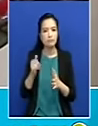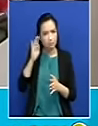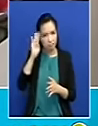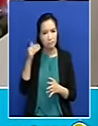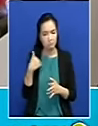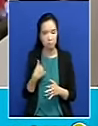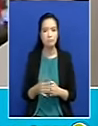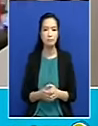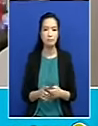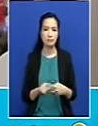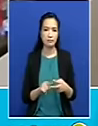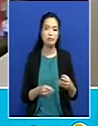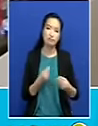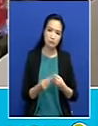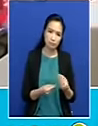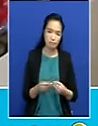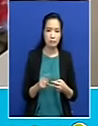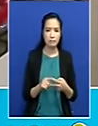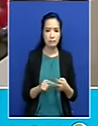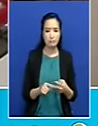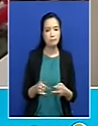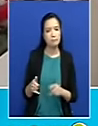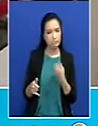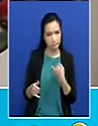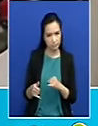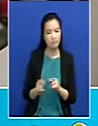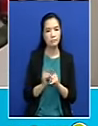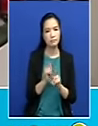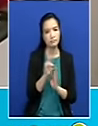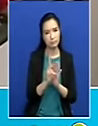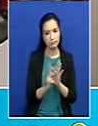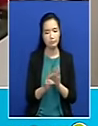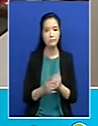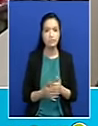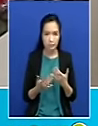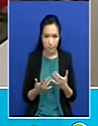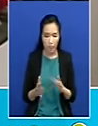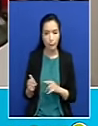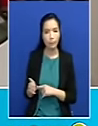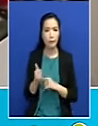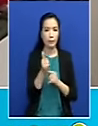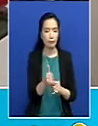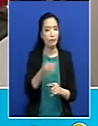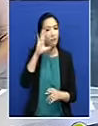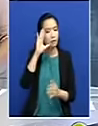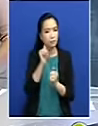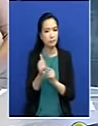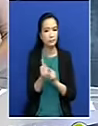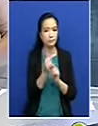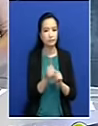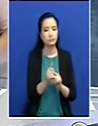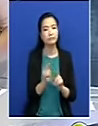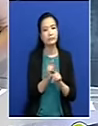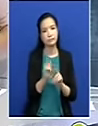าบ้าเอาไว้ในครอบครองเพื่อจำหน่ายแล้วก็มีความผิดตามกฎหมายนะฮะแล้วก็เดี๋ยวจะส่งตัวให้กับพนักงานสอบสวนนำไ